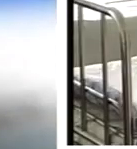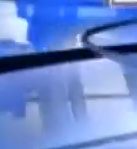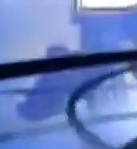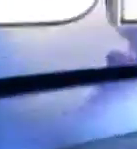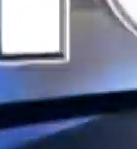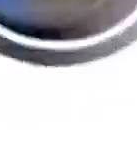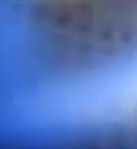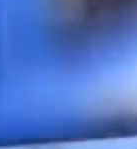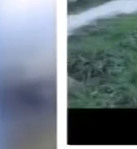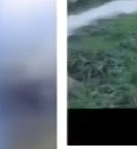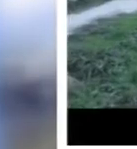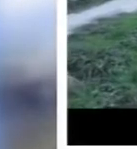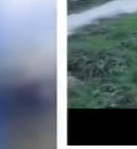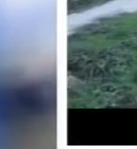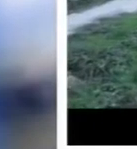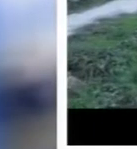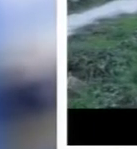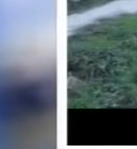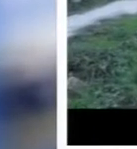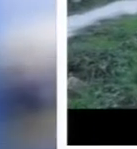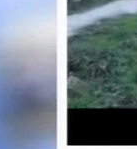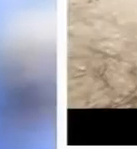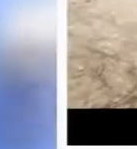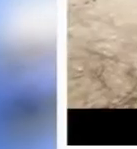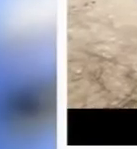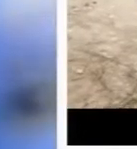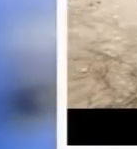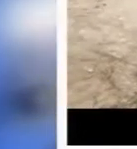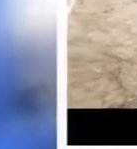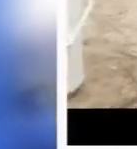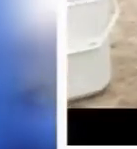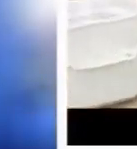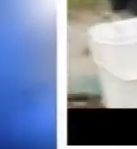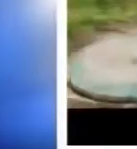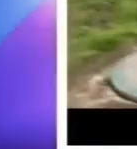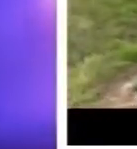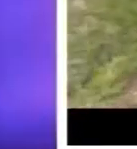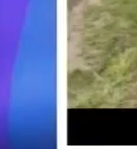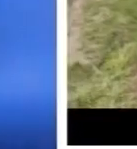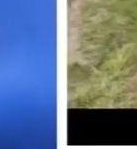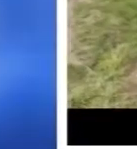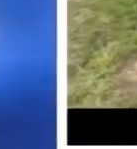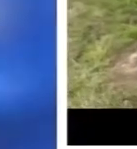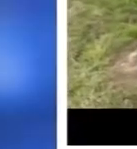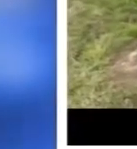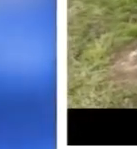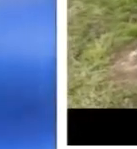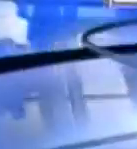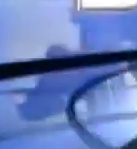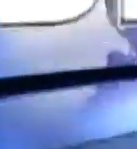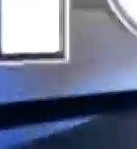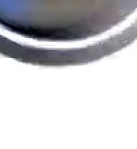гривень. Жителі Козівського району стверджують, що діяльність підприємства «Радехівський цукор» може призвести до екологічного